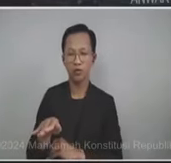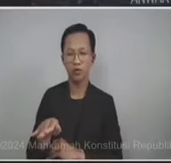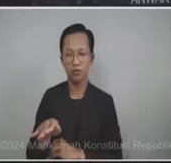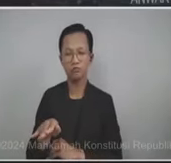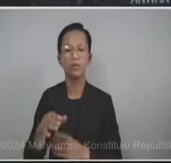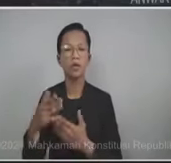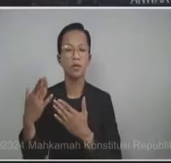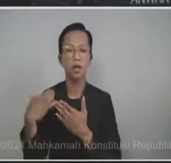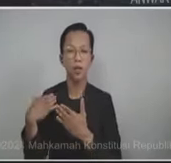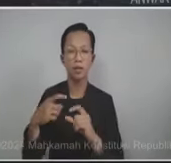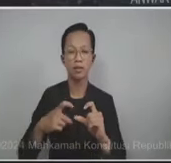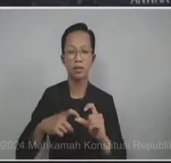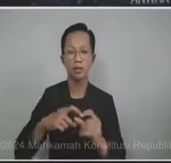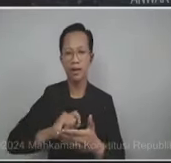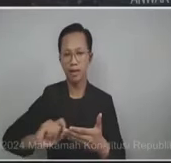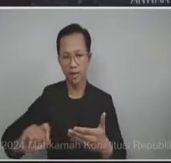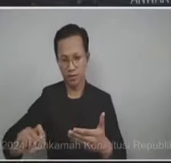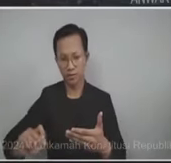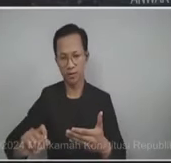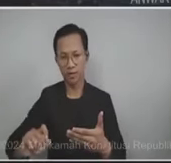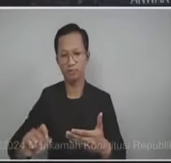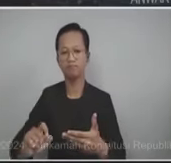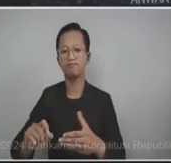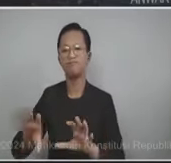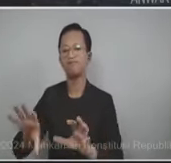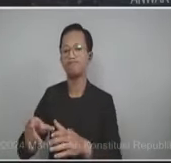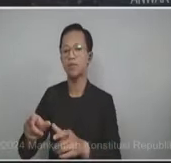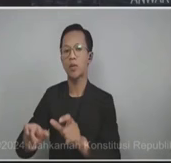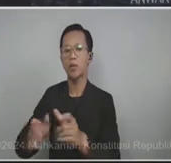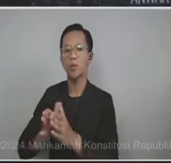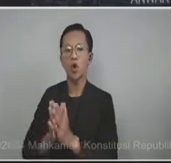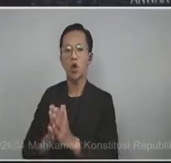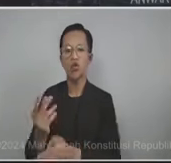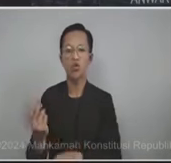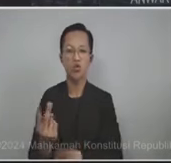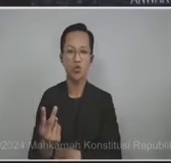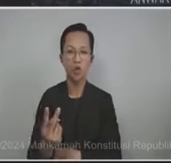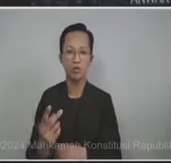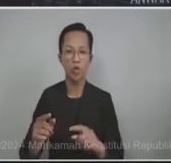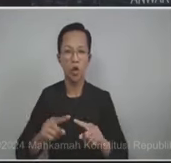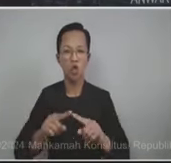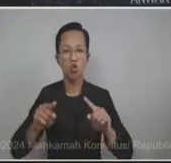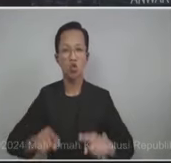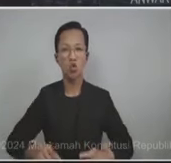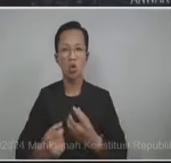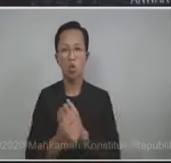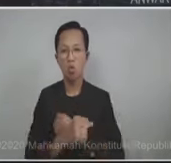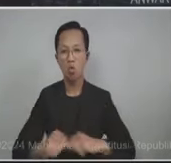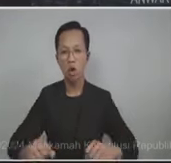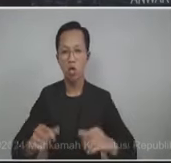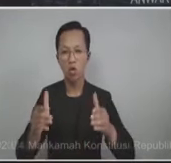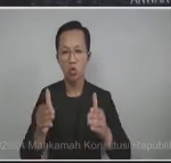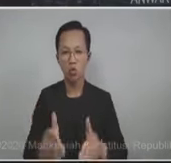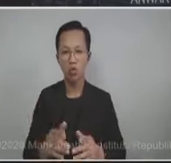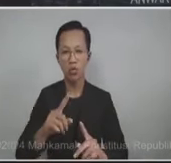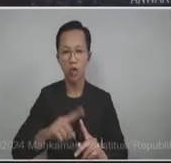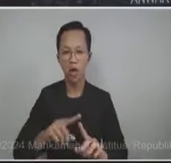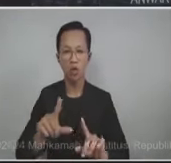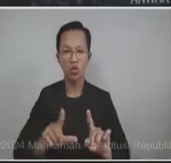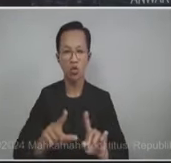selanjutnya disebut pemohon du berdasarkan surat kuasa khusus bertanggal 17